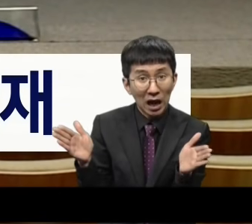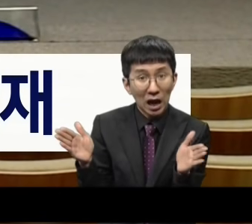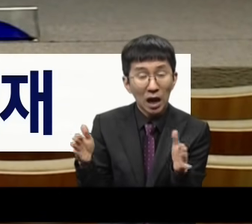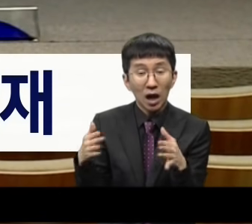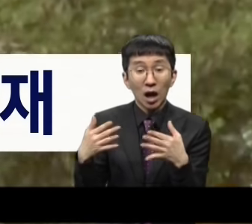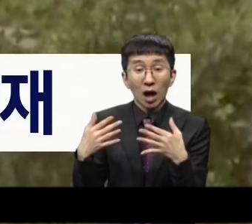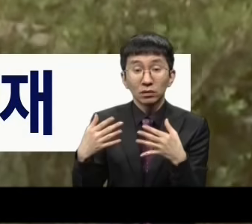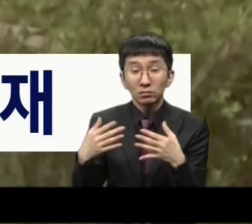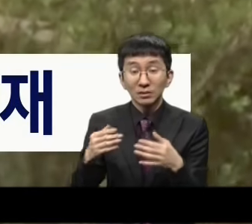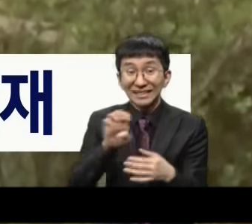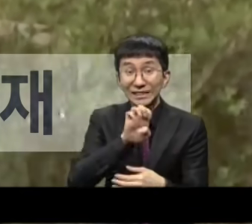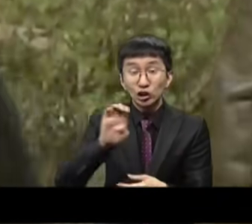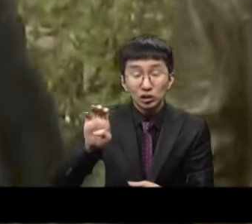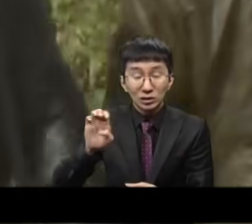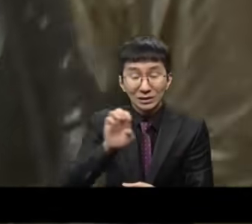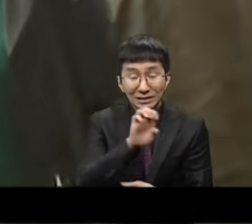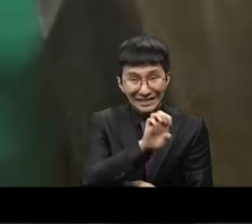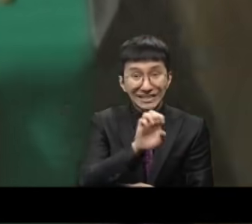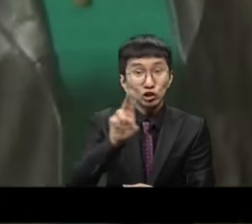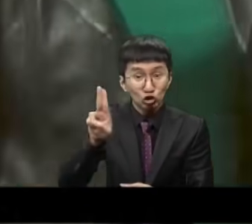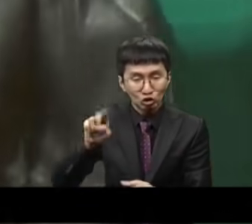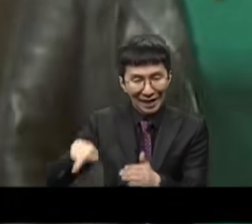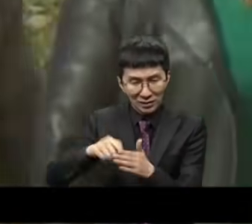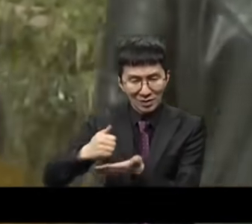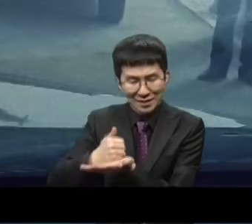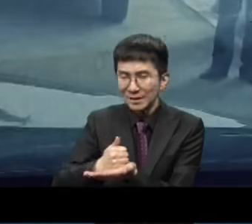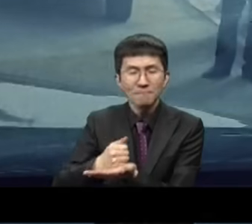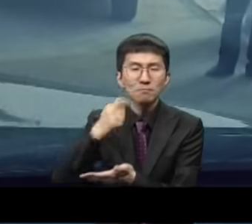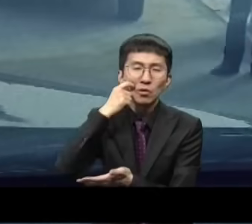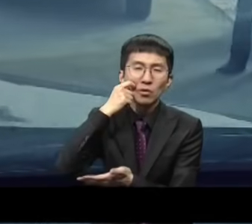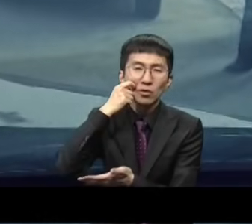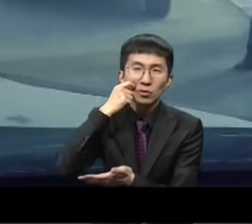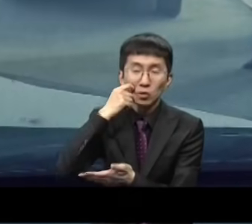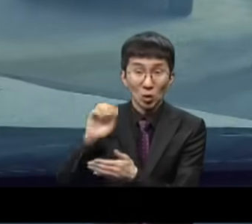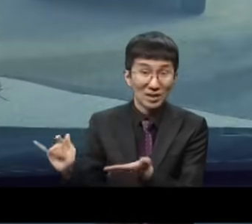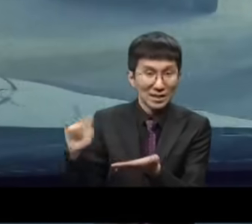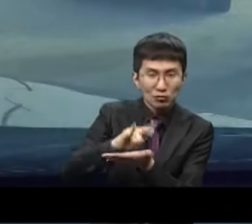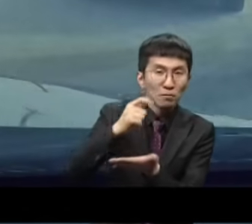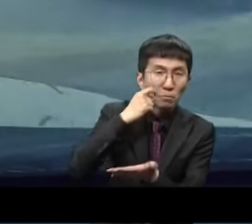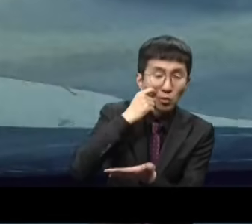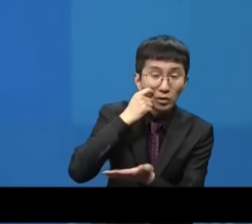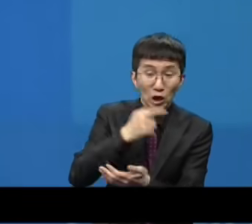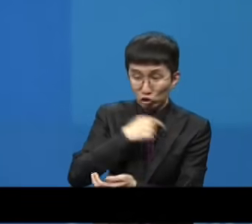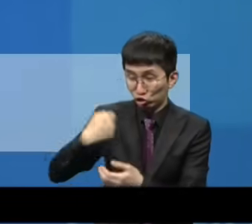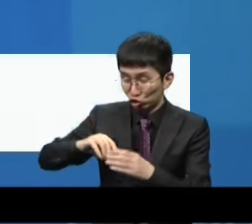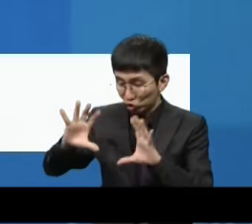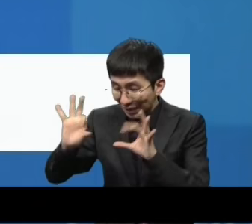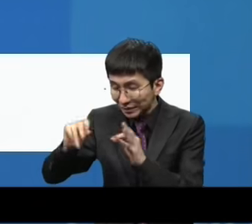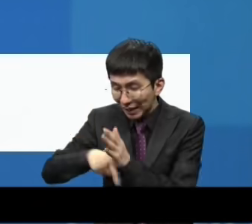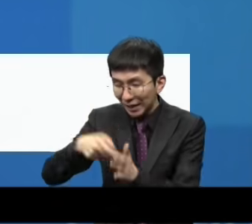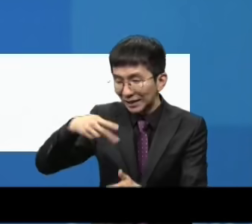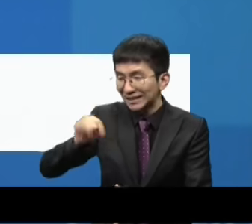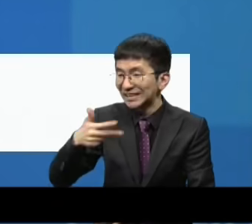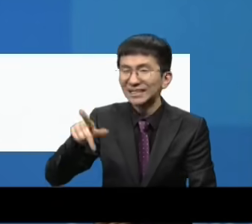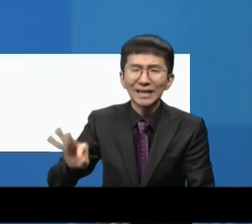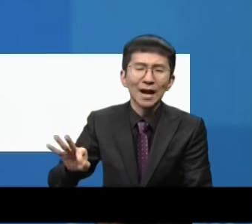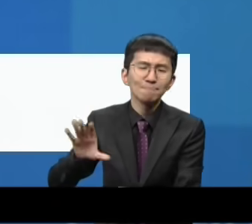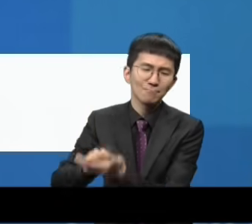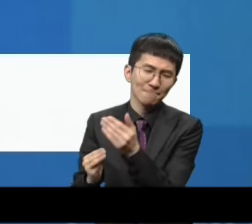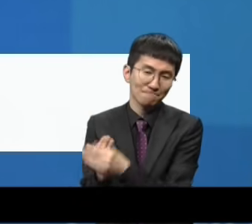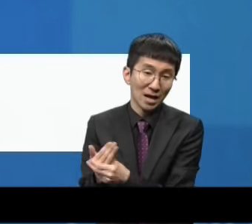입국이 금지됩니다. 중국에 대해선 신장 지역 위구르족 탄압을 이유로 들었습니다. This package includes